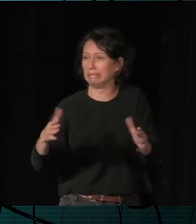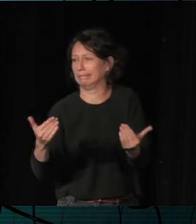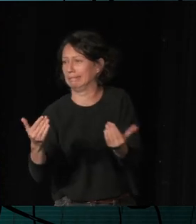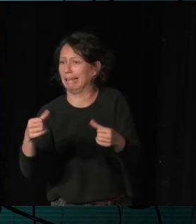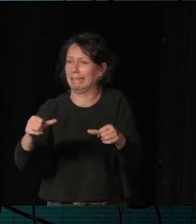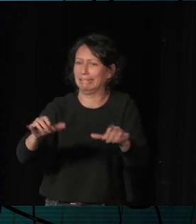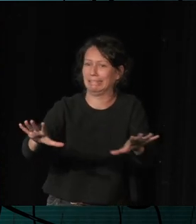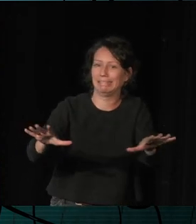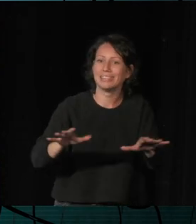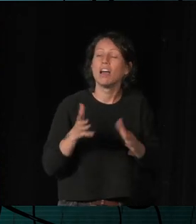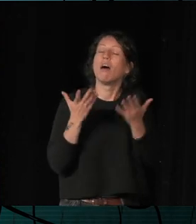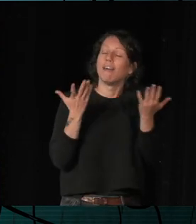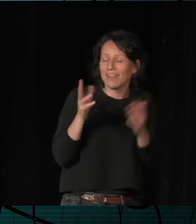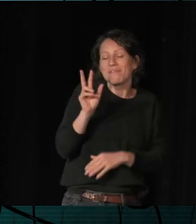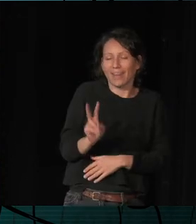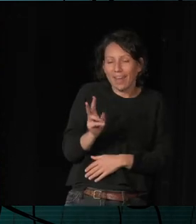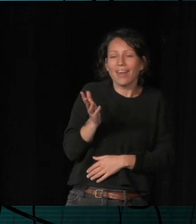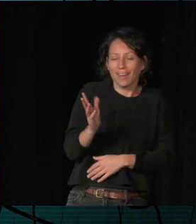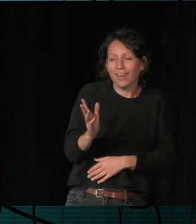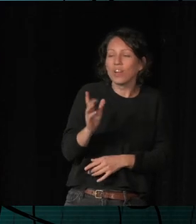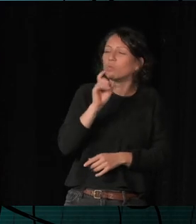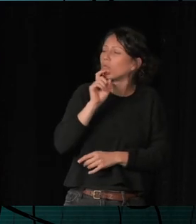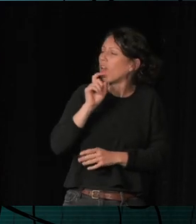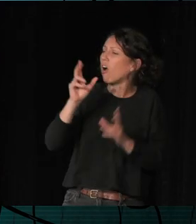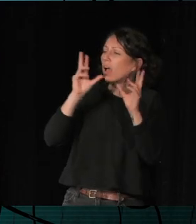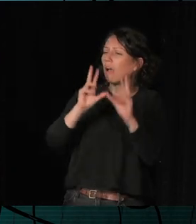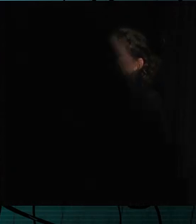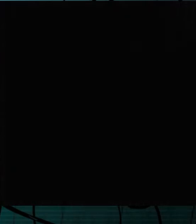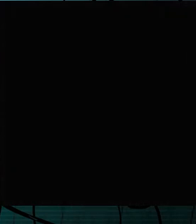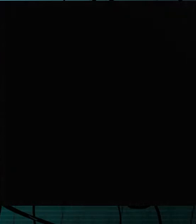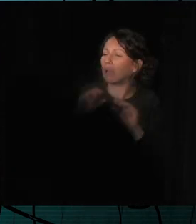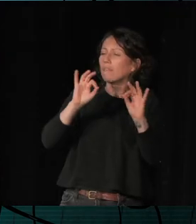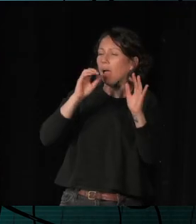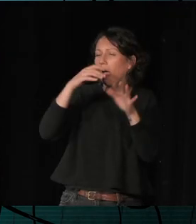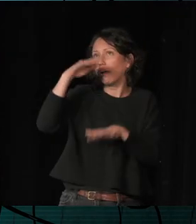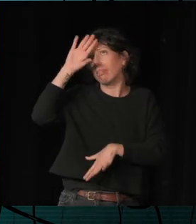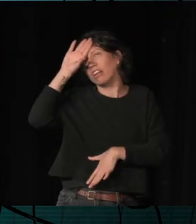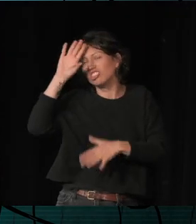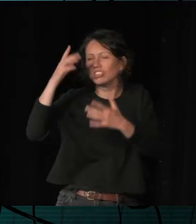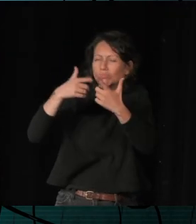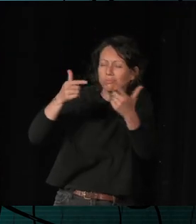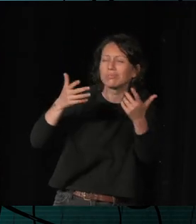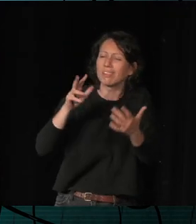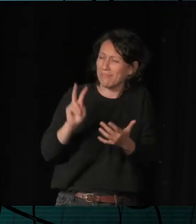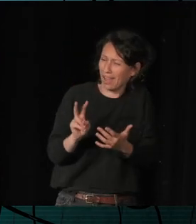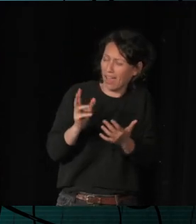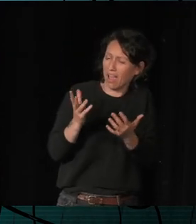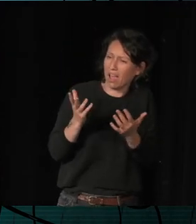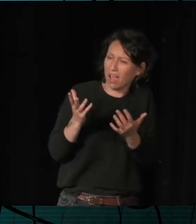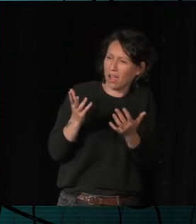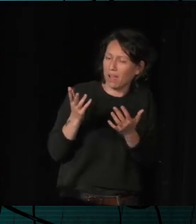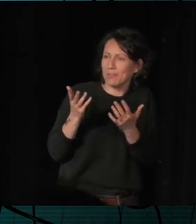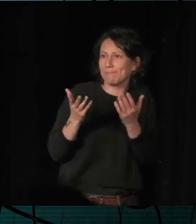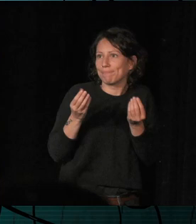Parce que, en fait, on parlait un peu de tragédie tout à l'heure. Je trouve qu'il y a d'analogie aussi. Je trouve qu'il y a un côté très poétique dans le jeu vidéo